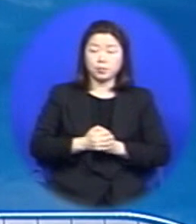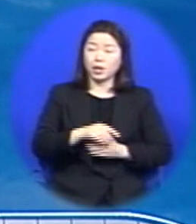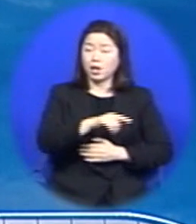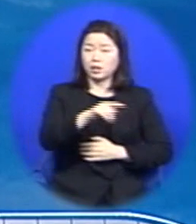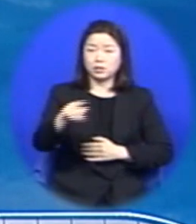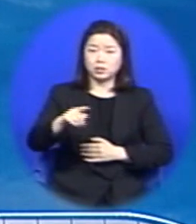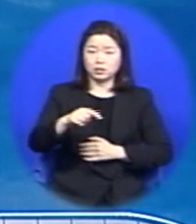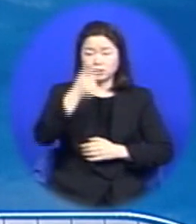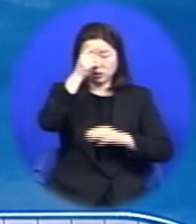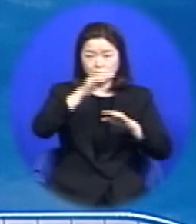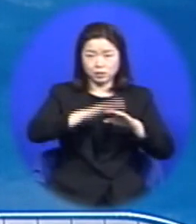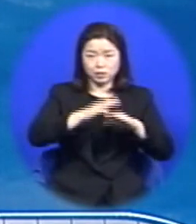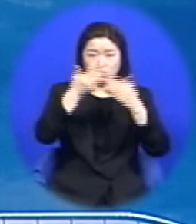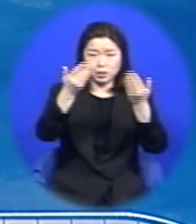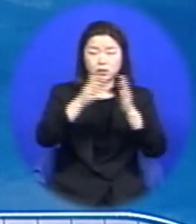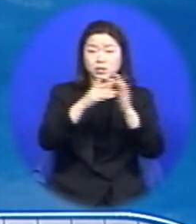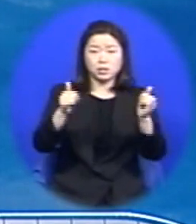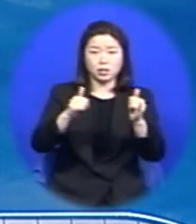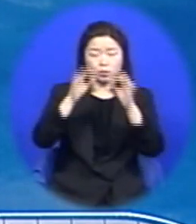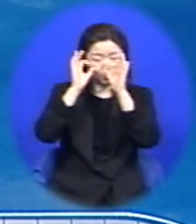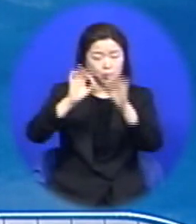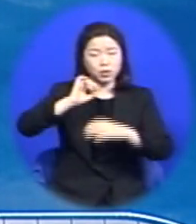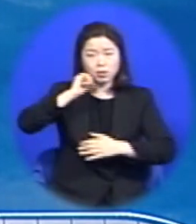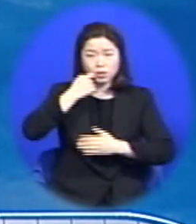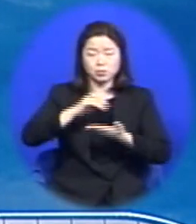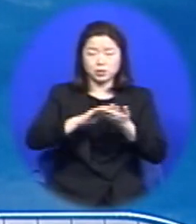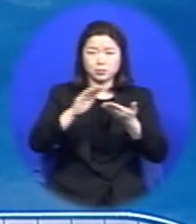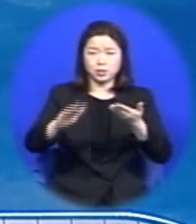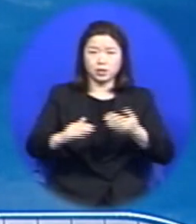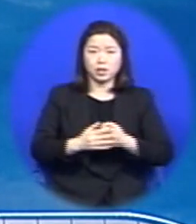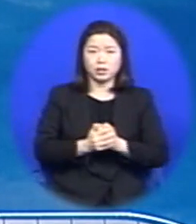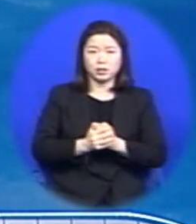그들은 예배자라고 보기는 어렵기 때문에